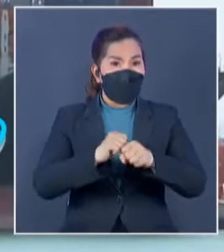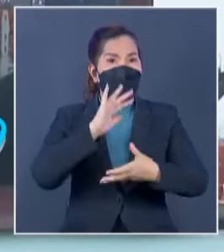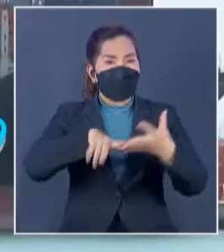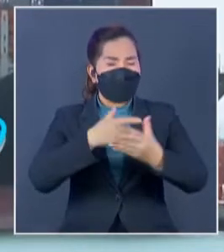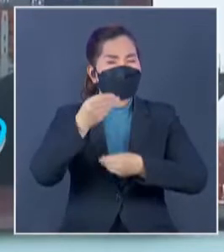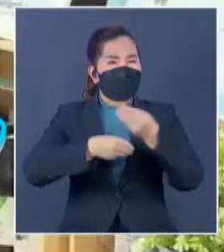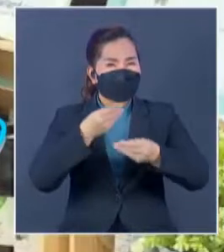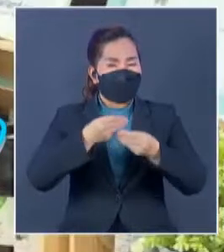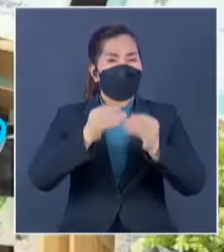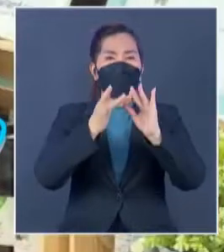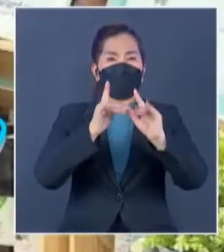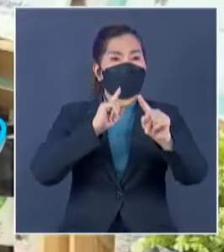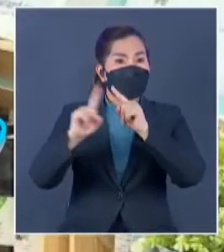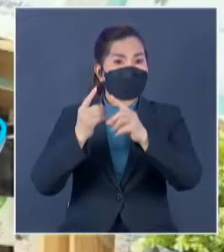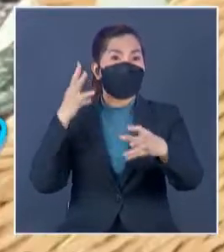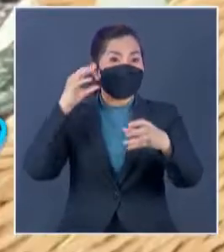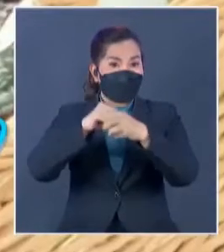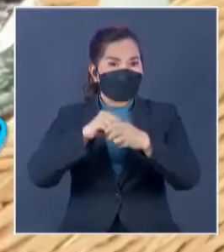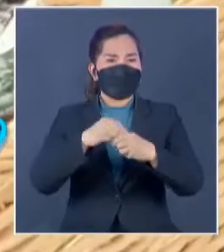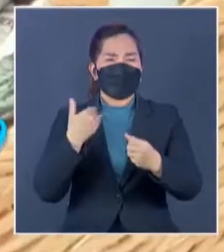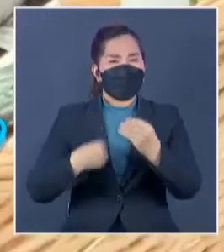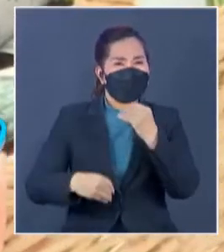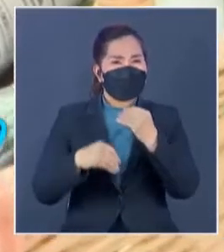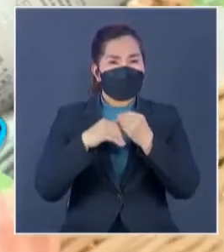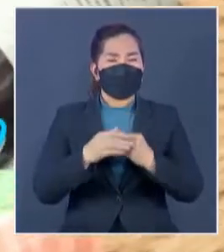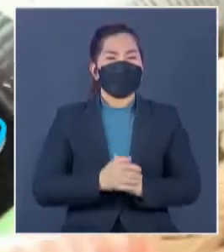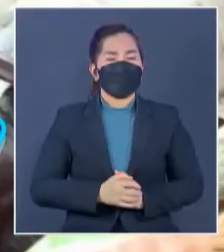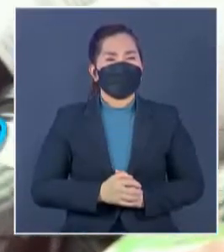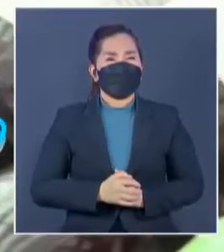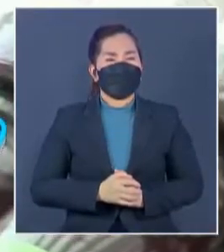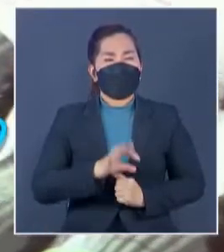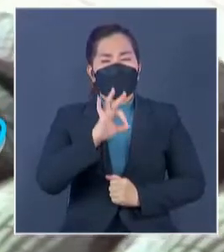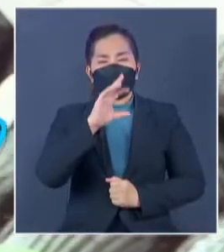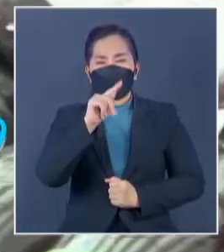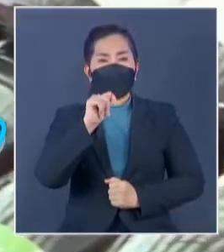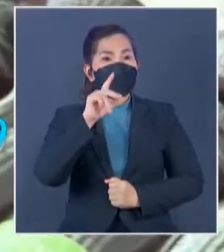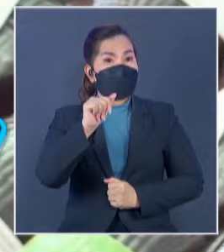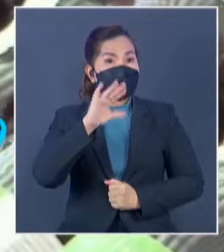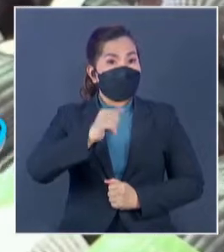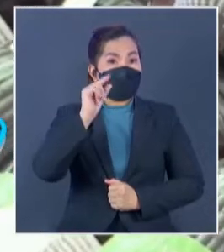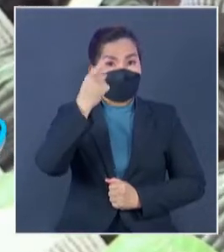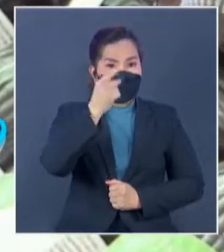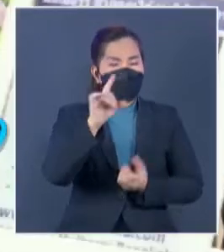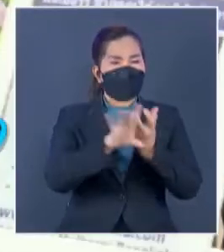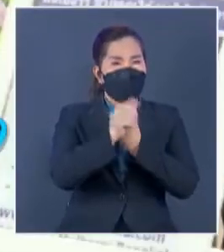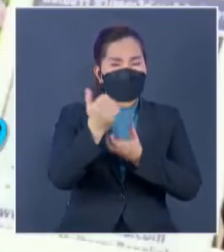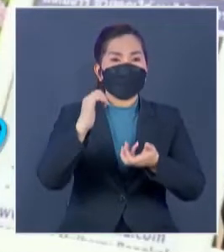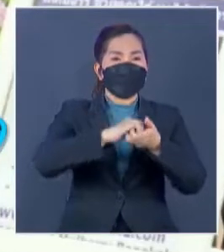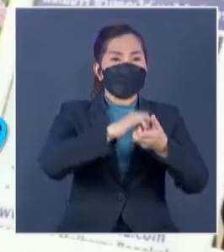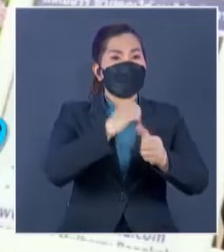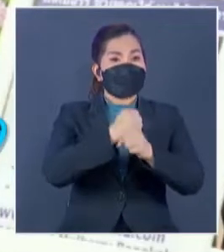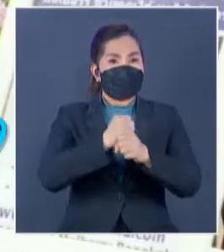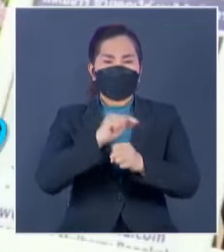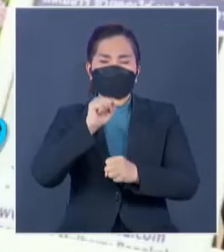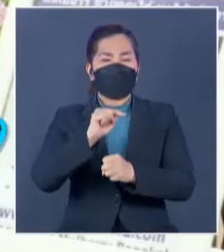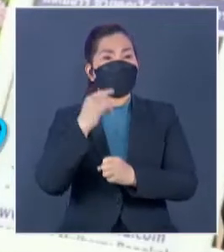การขายผ่านแพลตฟอร์มในต่างประเทศแล้วก็เร่งทำมินิ FTA กับเมืองใหม่ที่มีศักยภาพด้วยพร้อมทั้งยังสั่งทูตพา